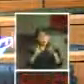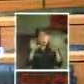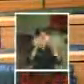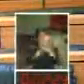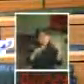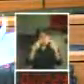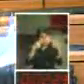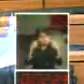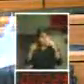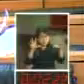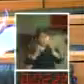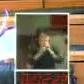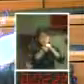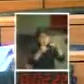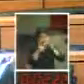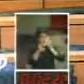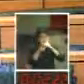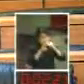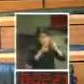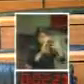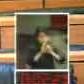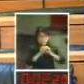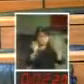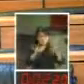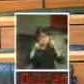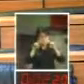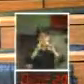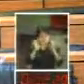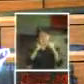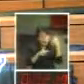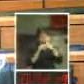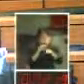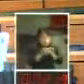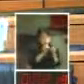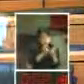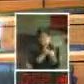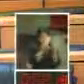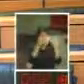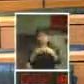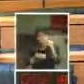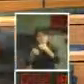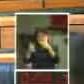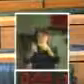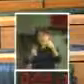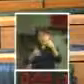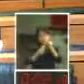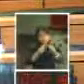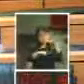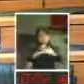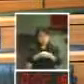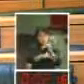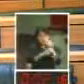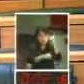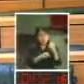ที่วางระเบิดไว้ในสถานที่ตัวเมืองนี่น่าจะเห็นน่าจะจับได้แต่ผลงานที่จับจาก CCTV